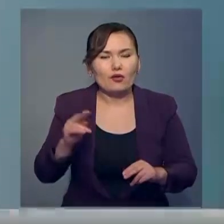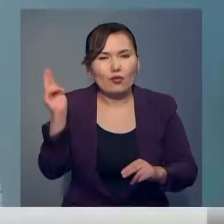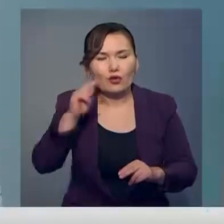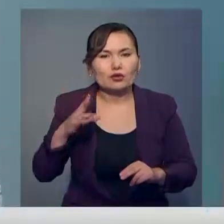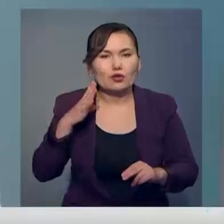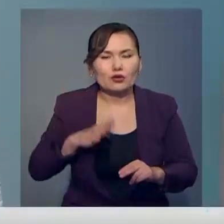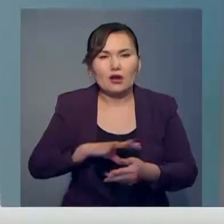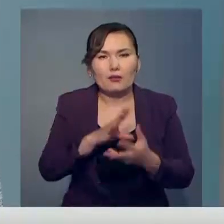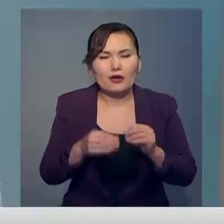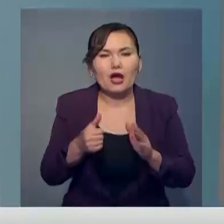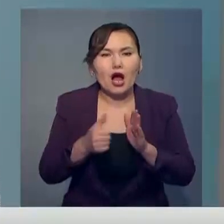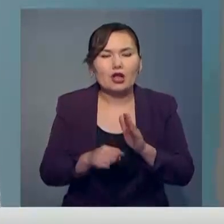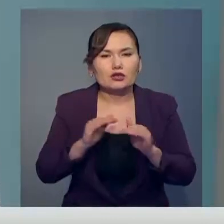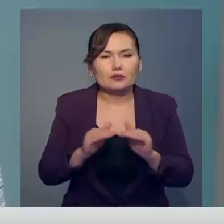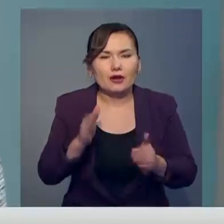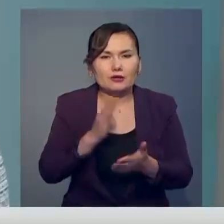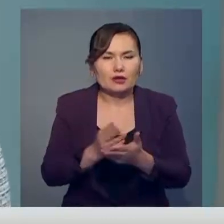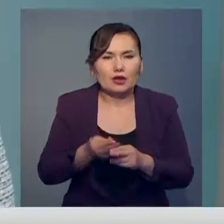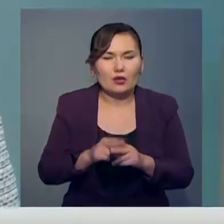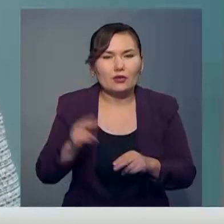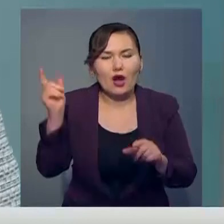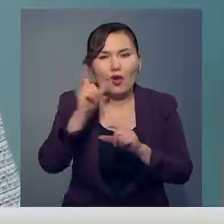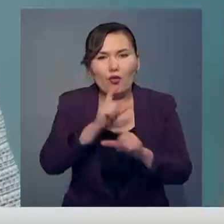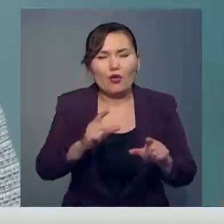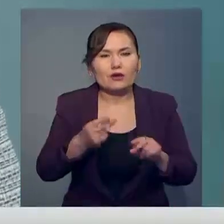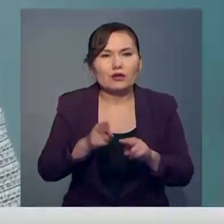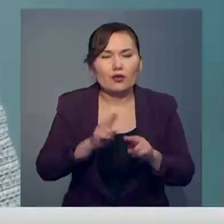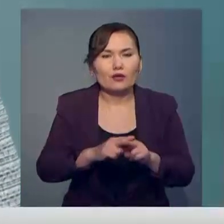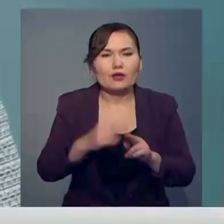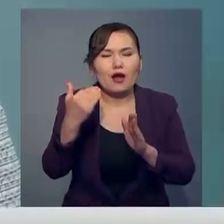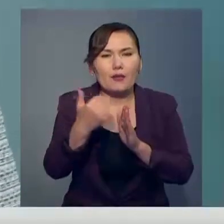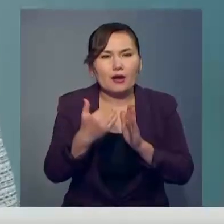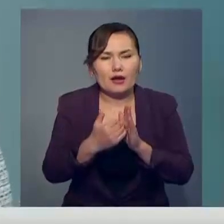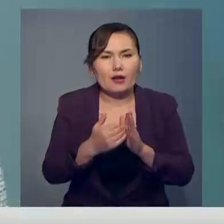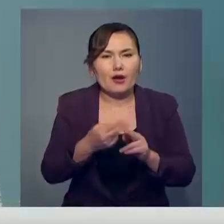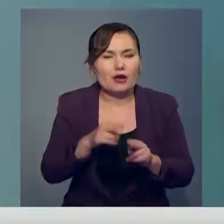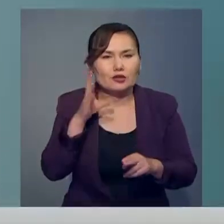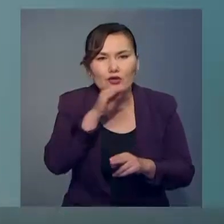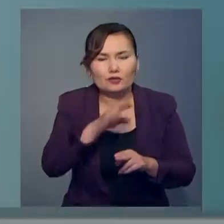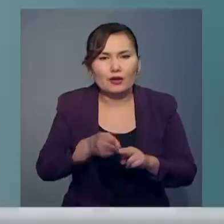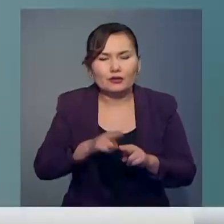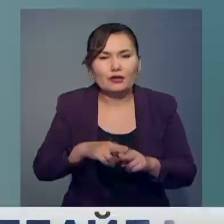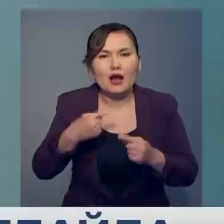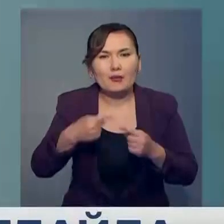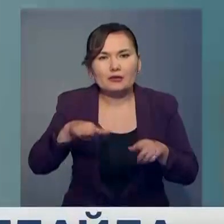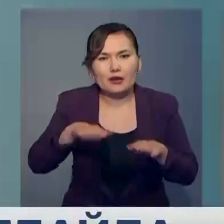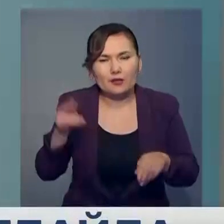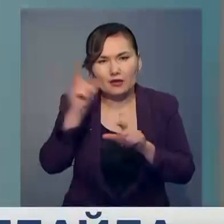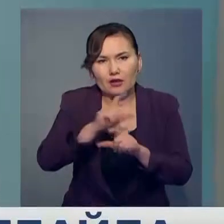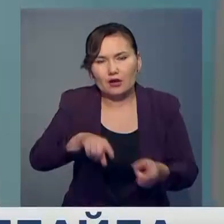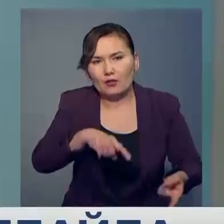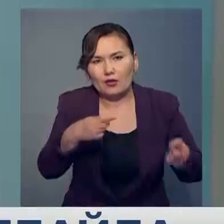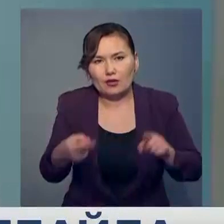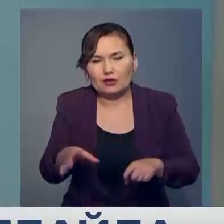біздің мектепте 600 бала бар еді. Оқу процесінің қаланың шетіндегі шалғай мекенжайға ауыстырылуына байланысты 110